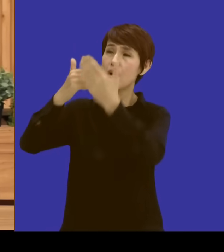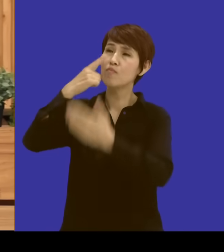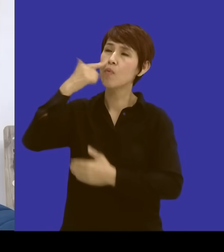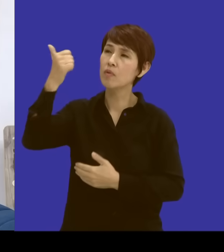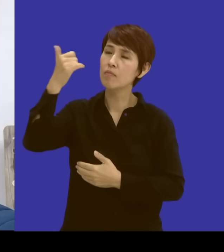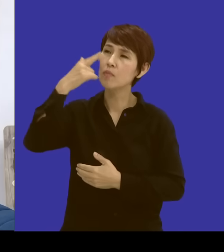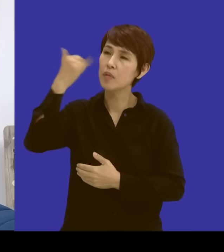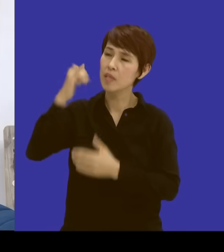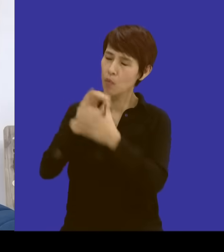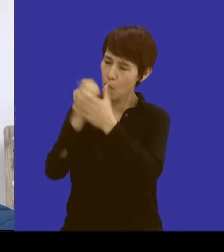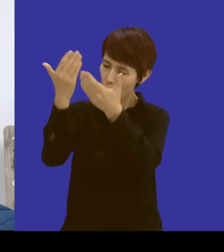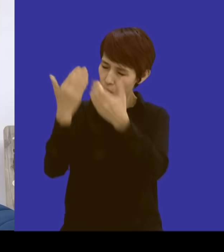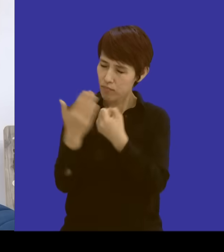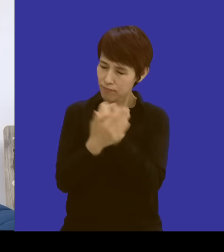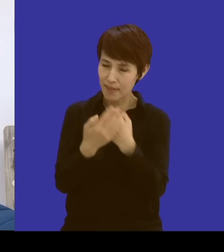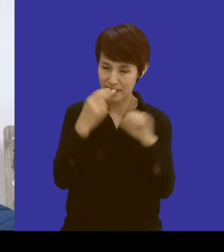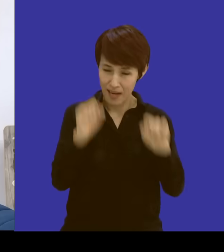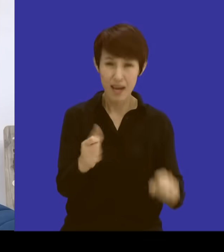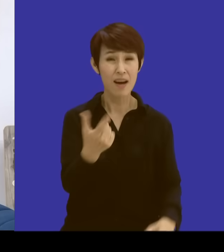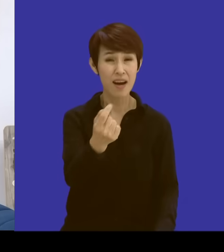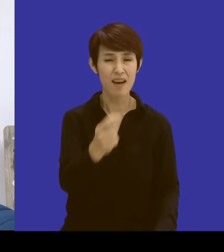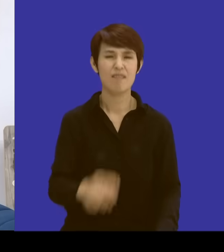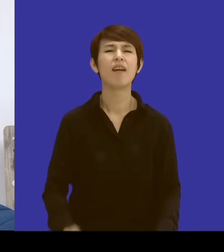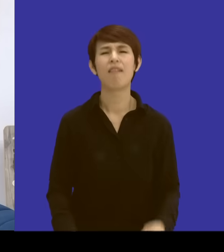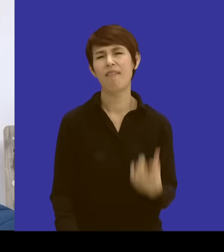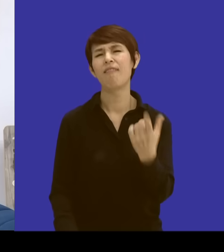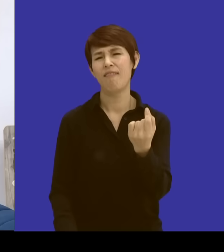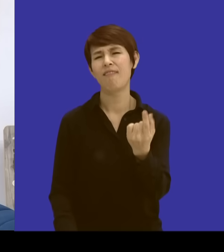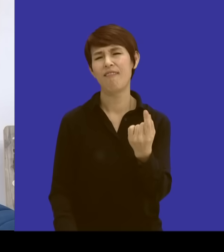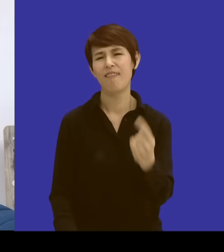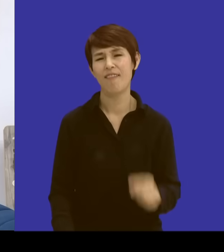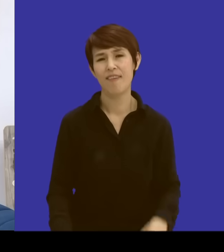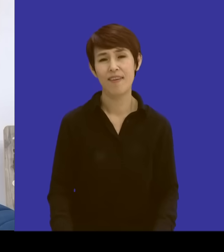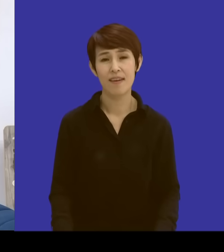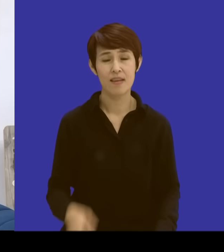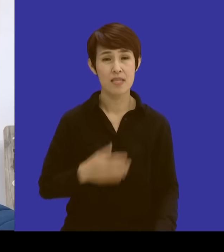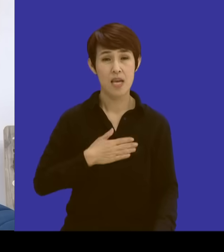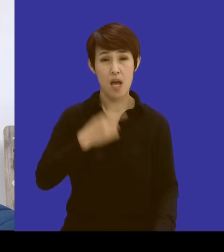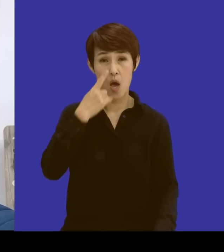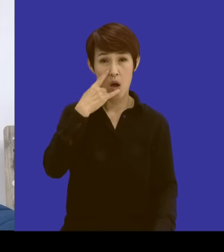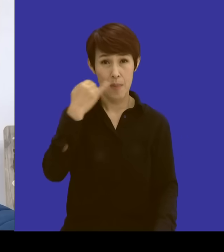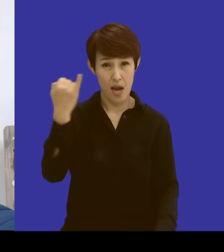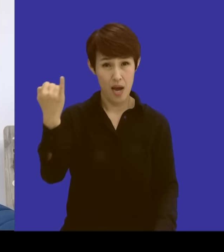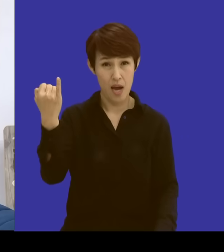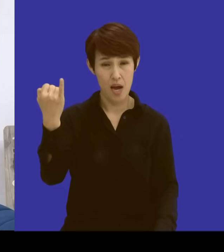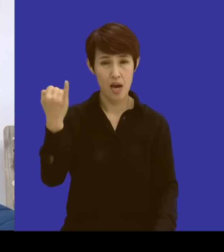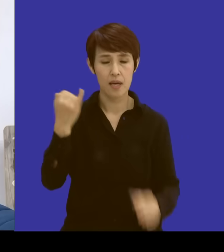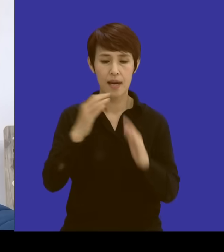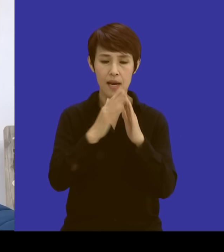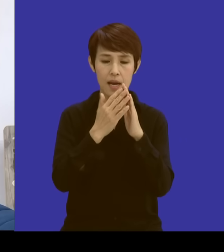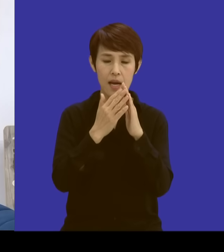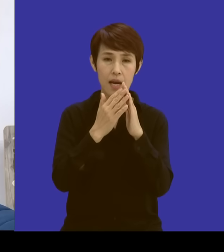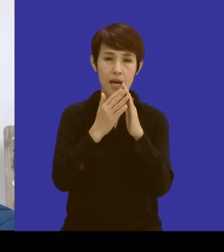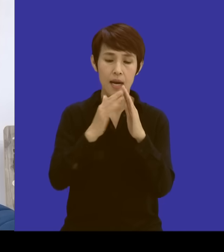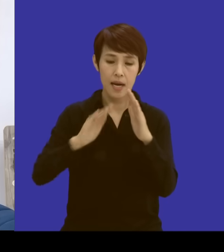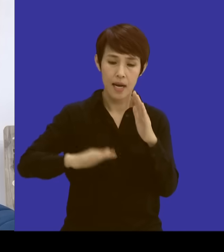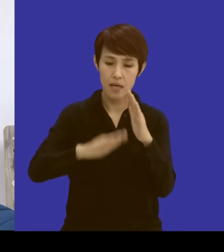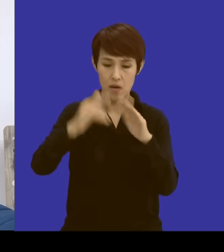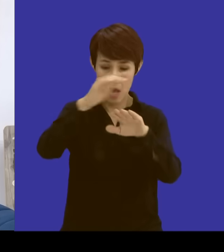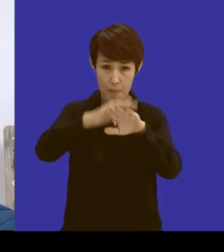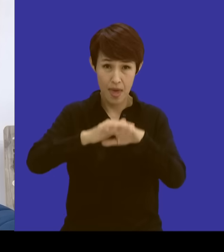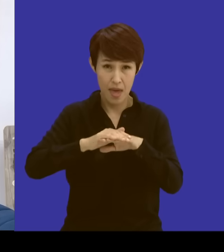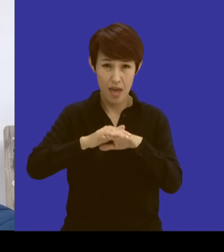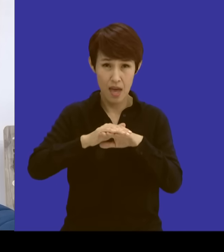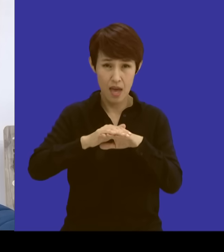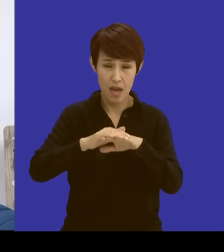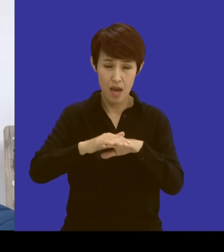않던가요? 아, 그럼요. 예, 이제 뒤늦게 그죠. 저희 어머니가 저희 그 가정 예배를 저희가 크니까 이제 말